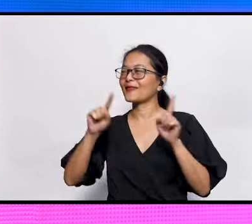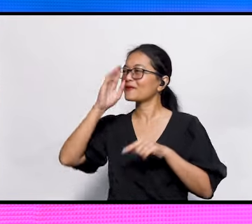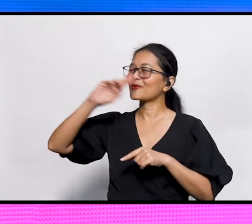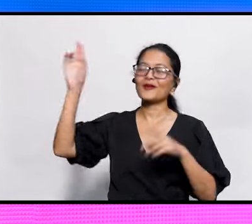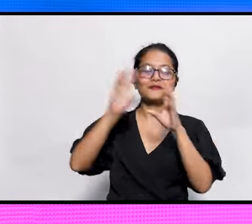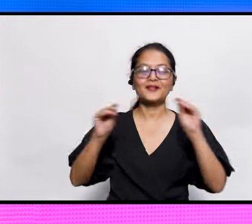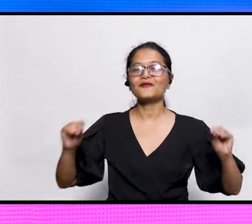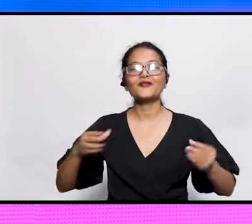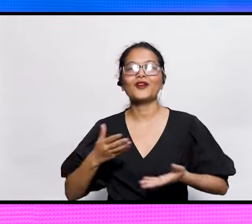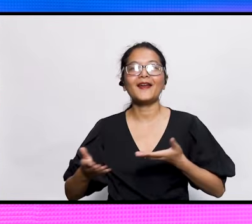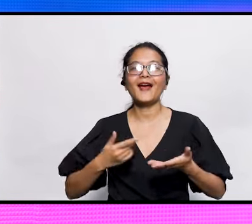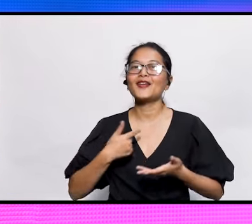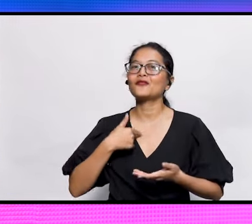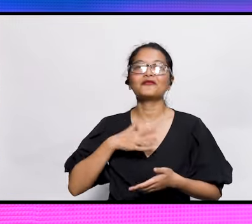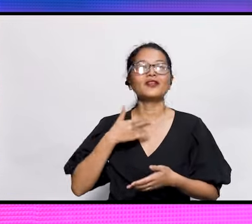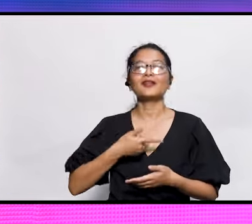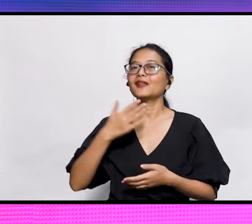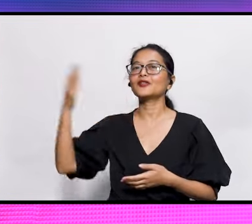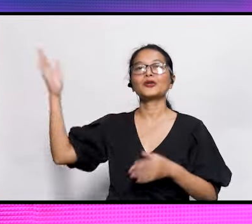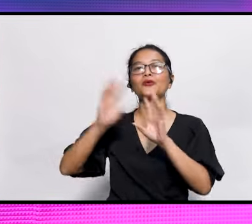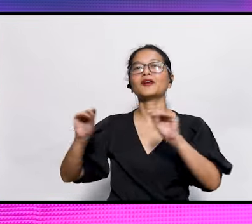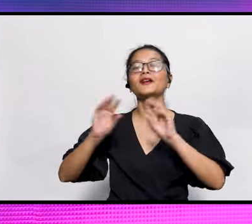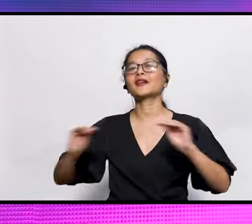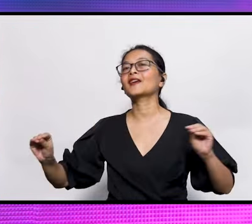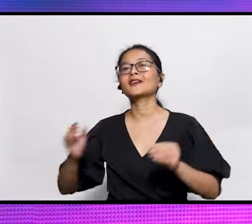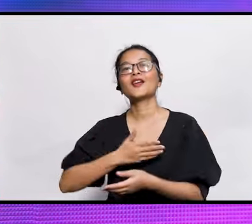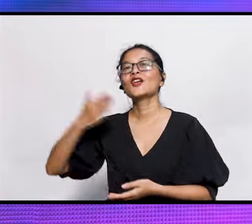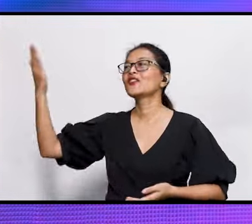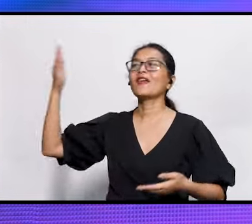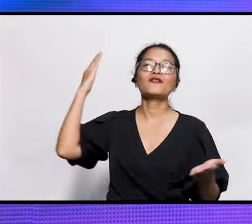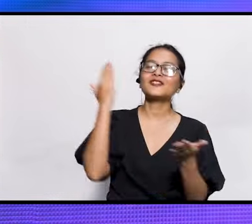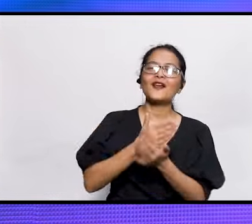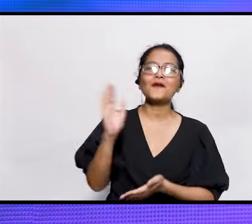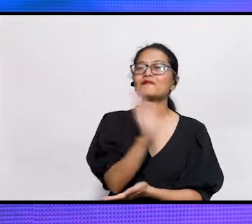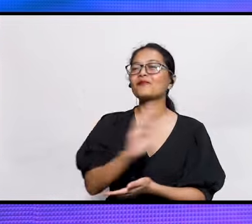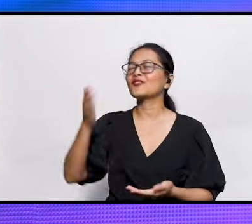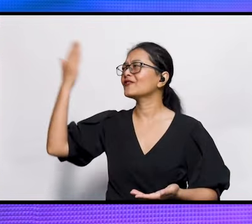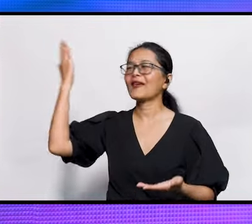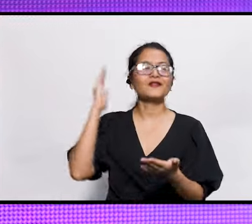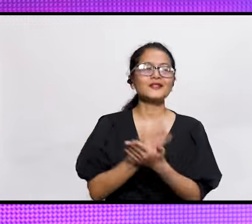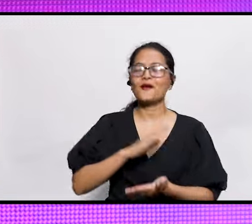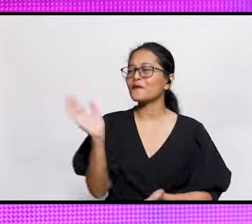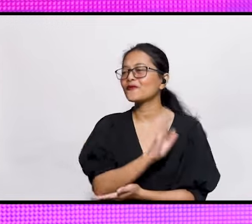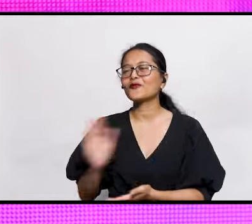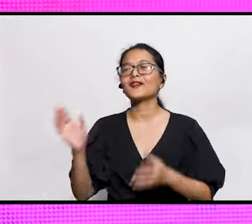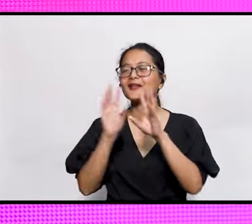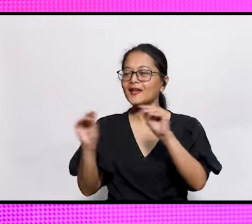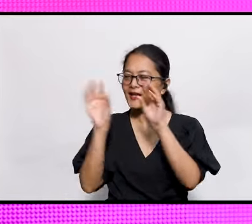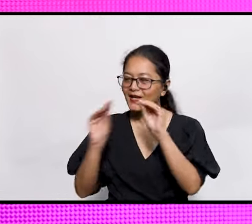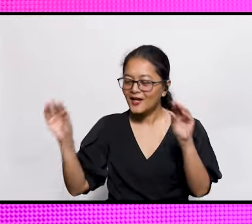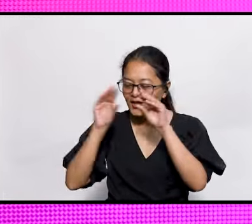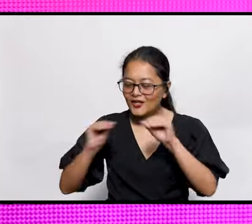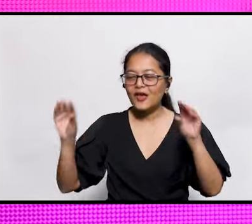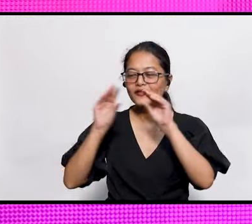work Even when I don't feel it you're working you never stop you never stop